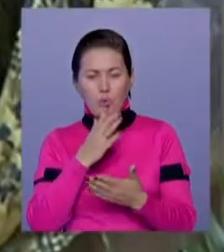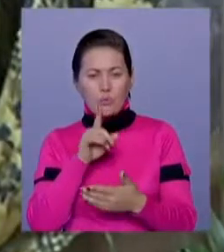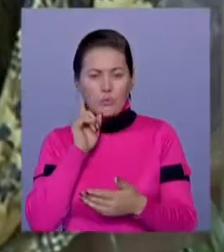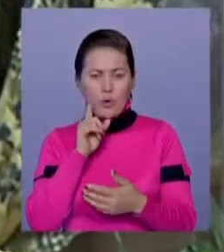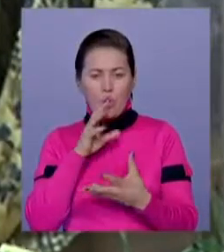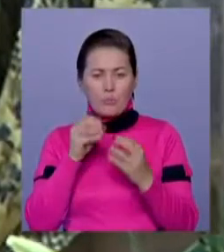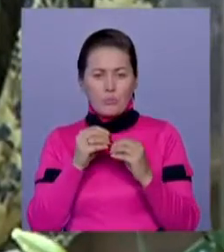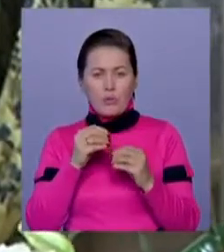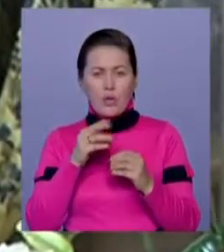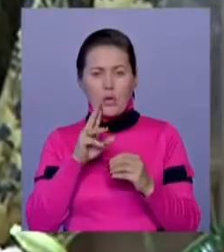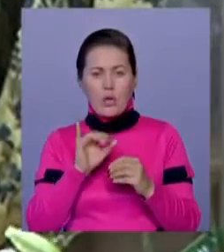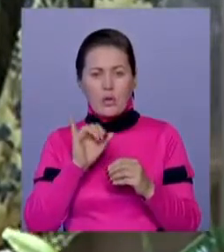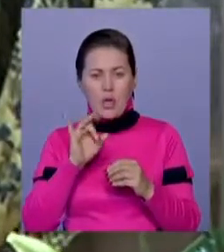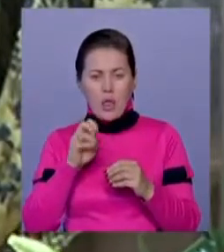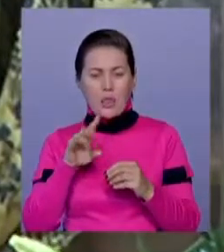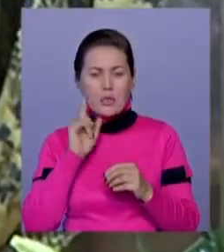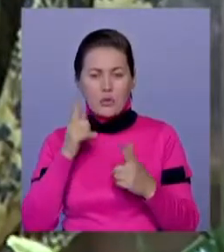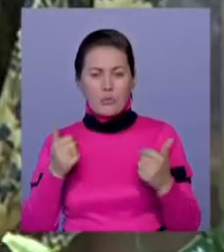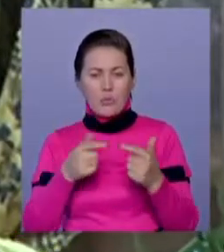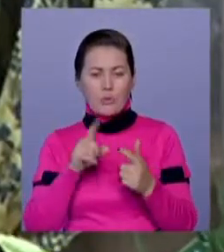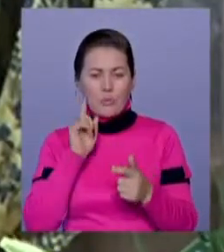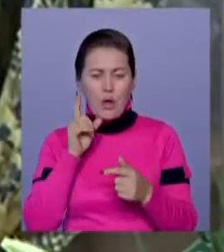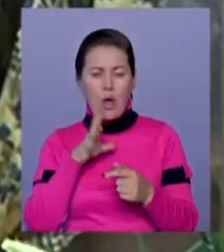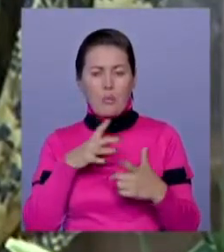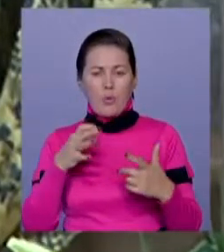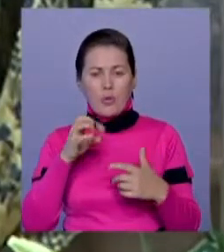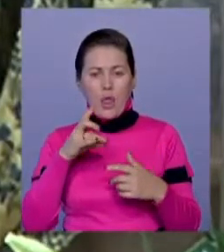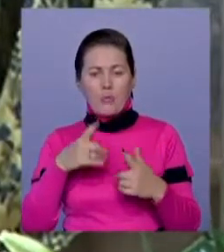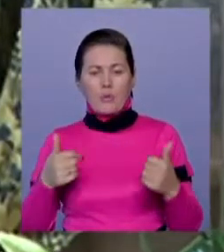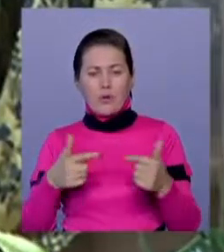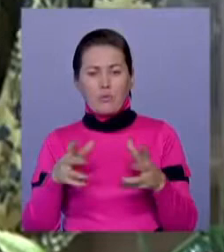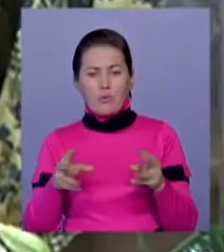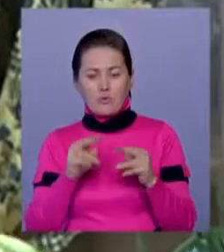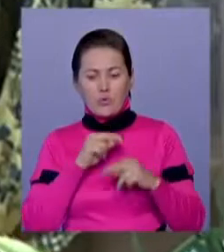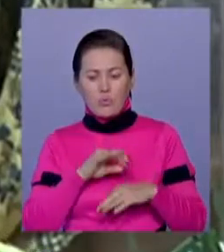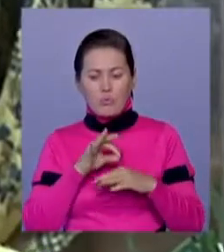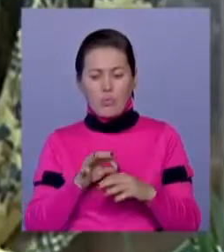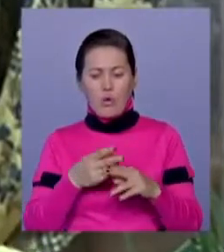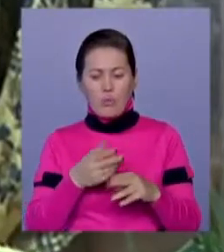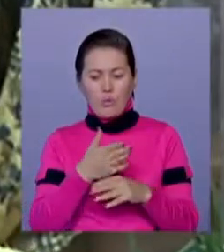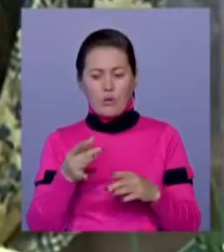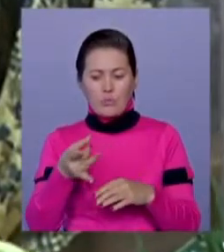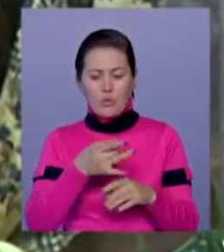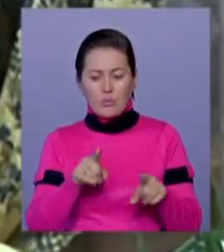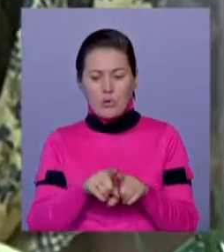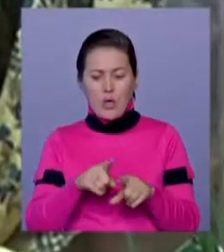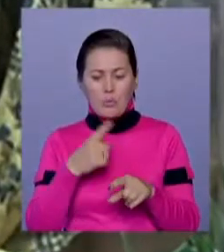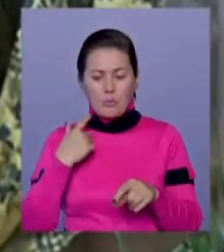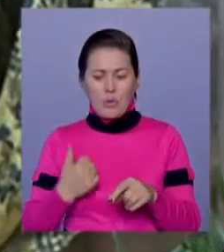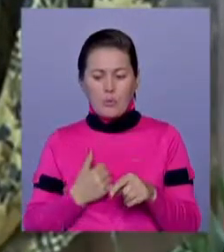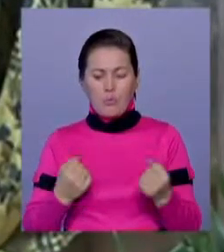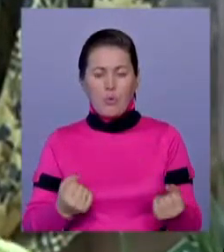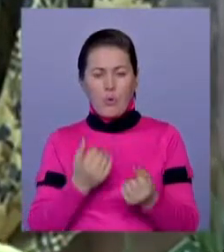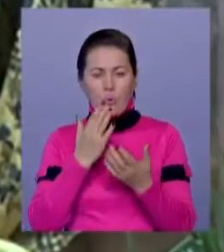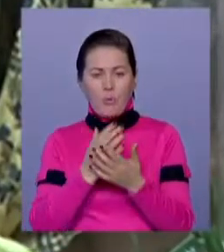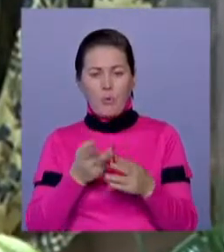жас ұлан сынды жастар ұйымдарымен, жас отан бірлестігімен жұмыс істеп, сондай-ақ біздің республикалық ардагерлерді қолдап